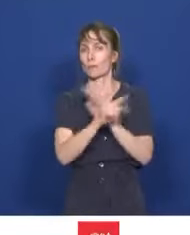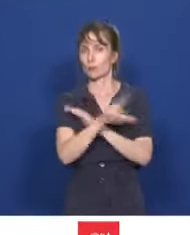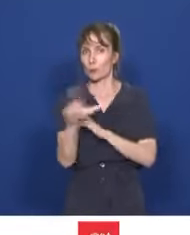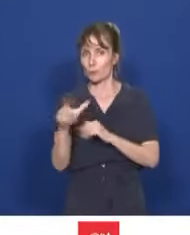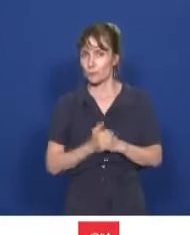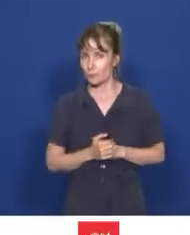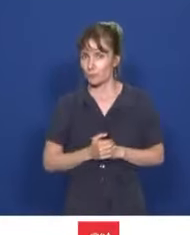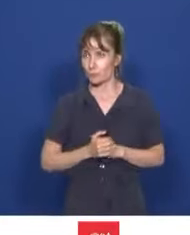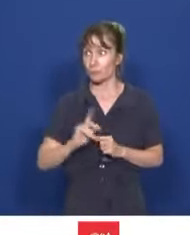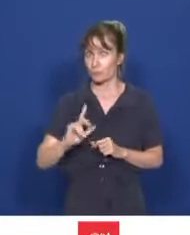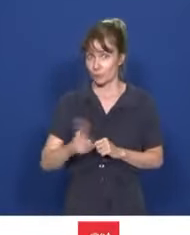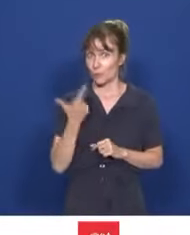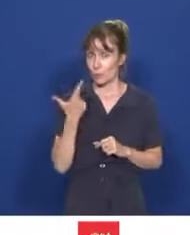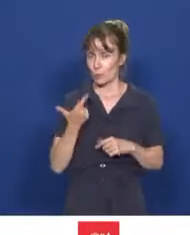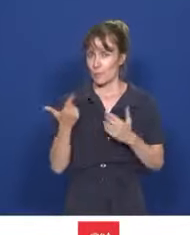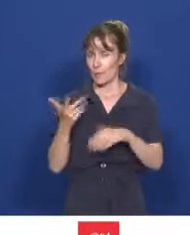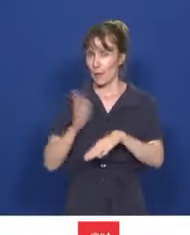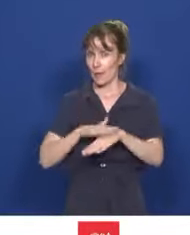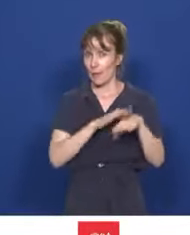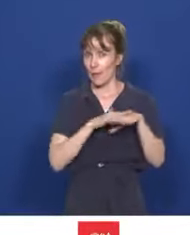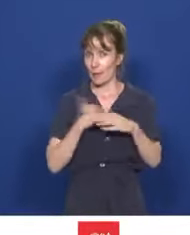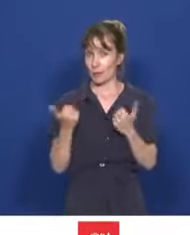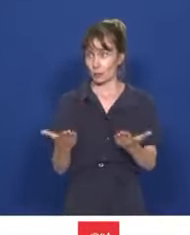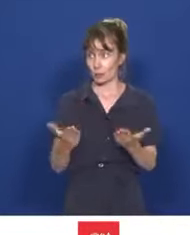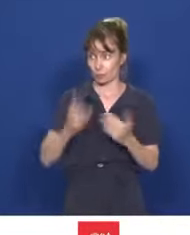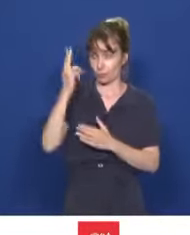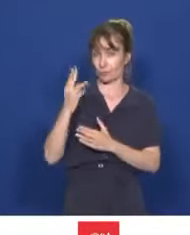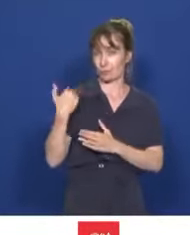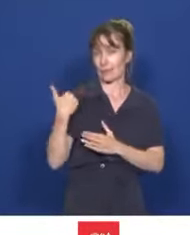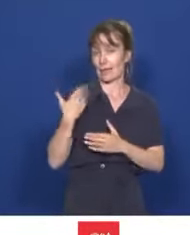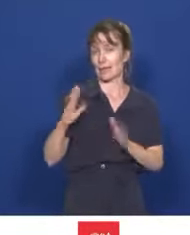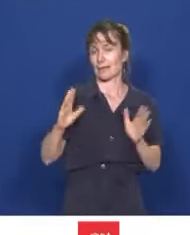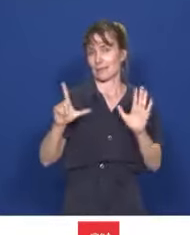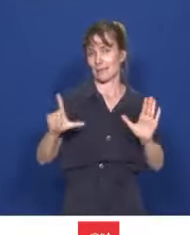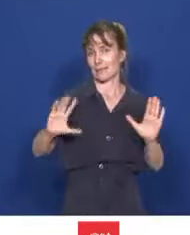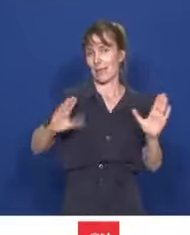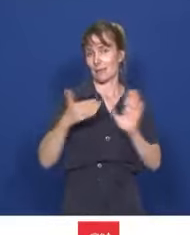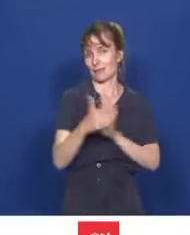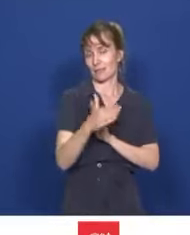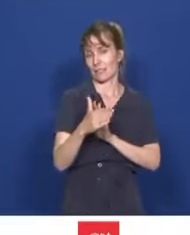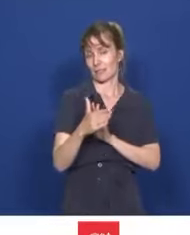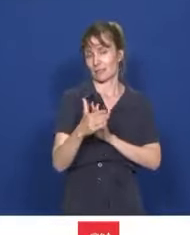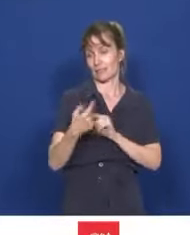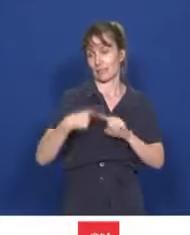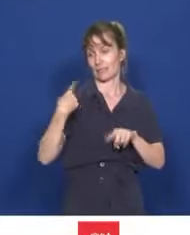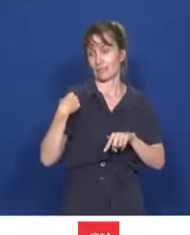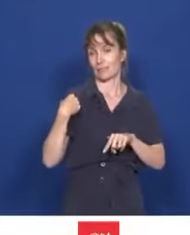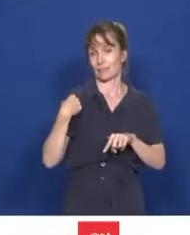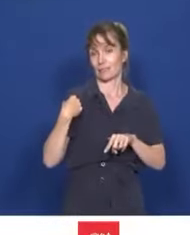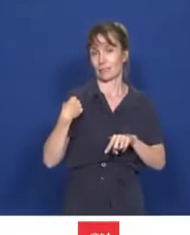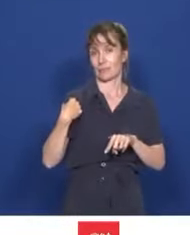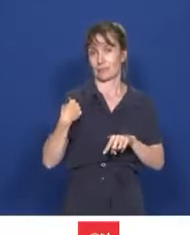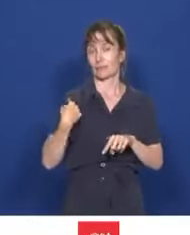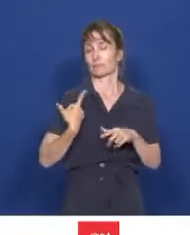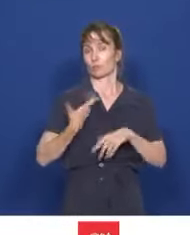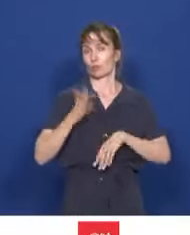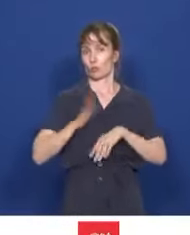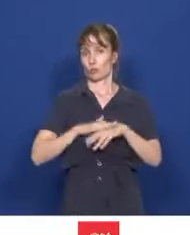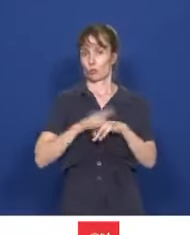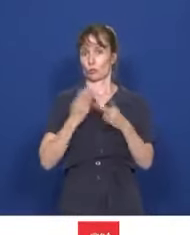été lancé le 7 avril dernier, alors que la commune avait été assignée le 15 février. Cette situation